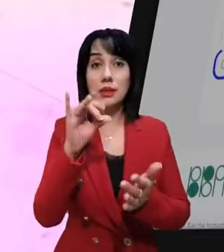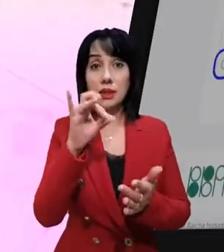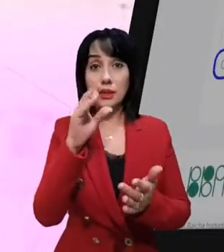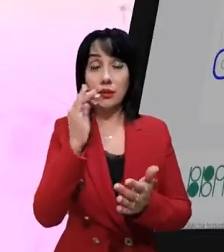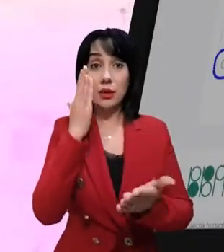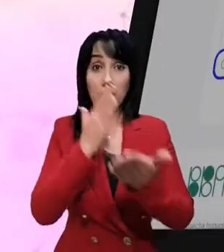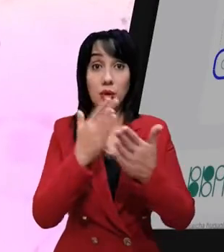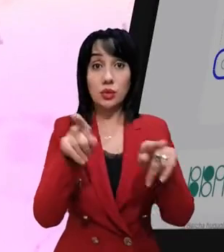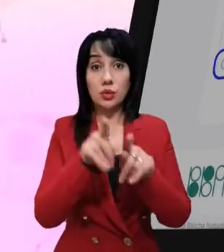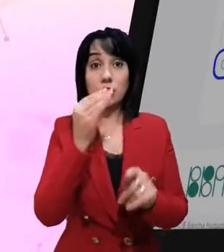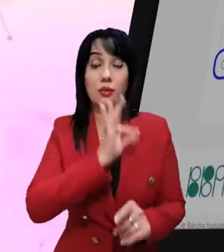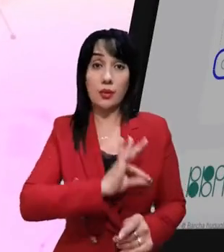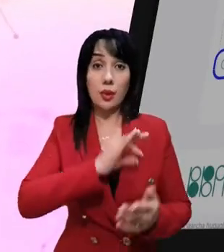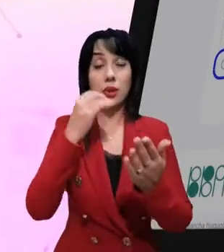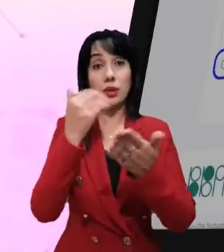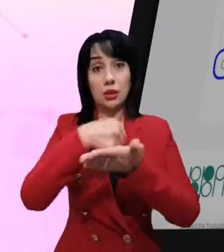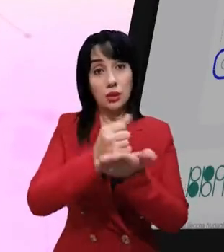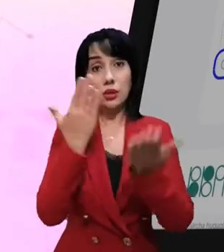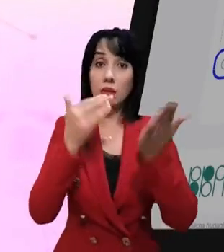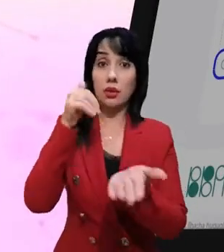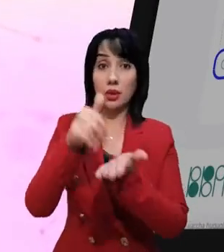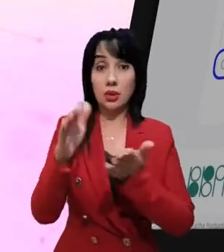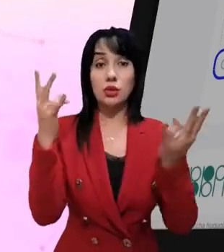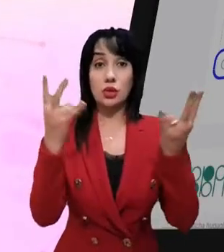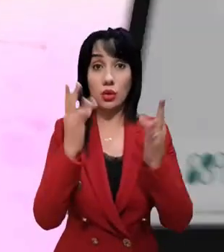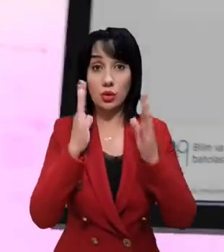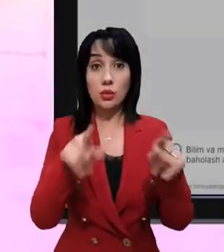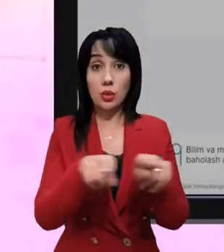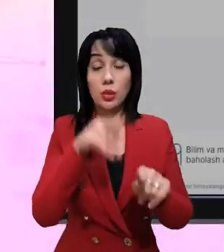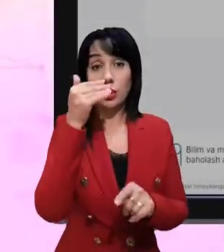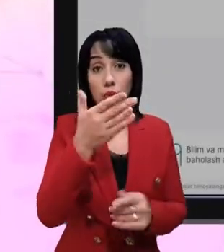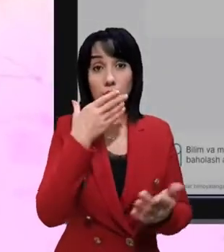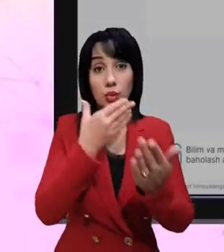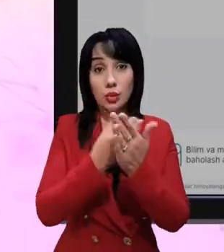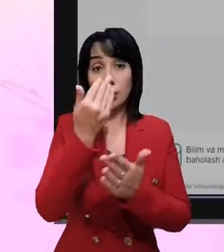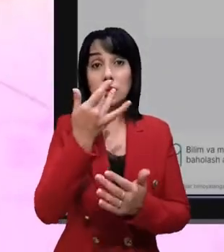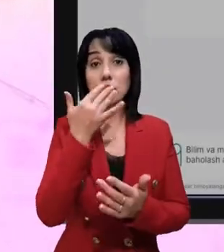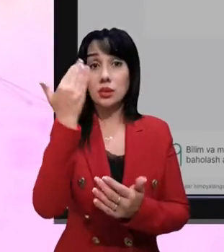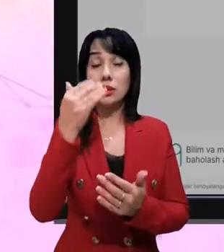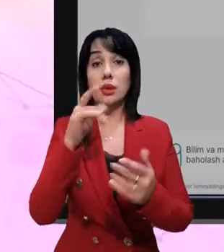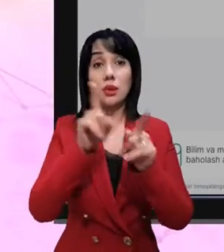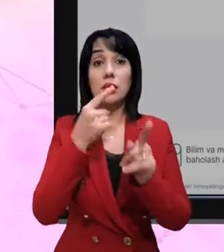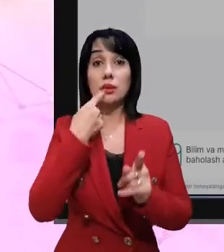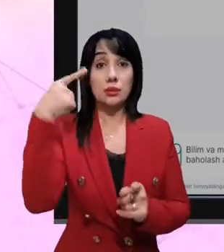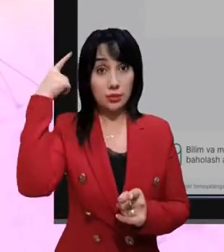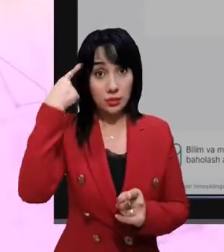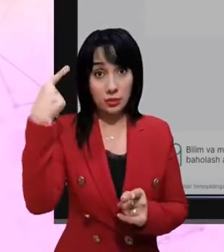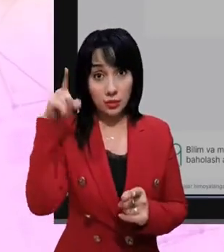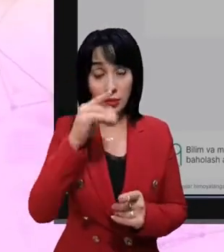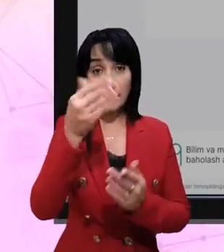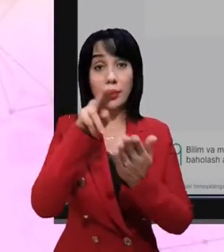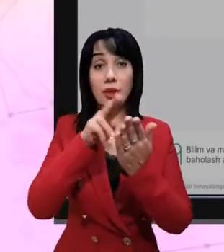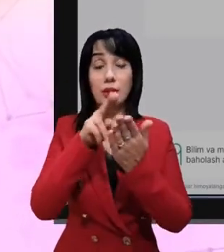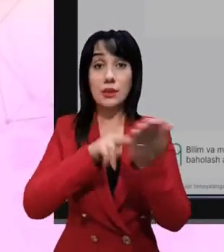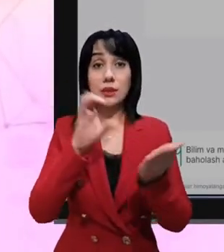bo'lsa, sertifikatdan foydalanishni tasdiqlashi yoki rad etishi lozim. Agar abituriyentda chet tilidan xalqaro sertifikat mavjud